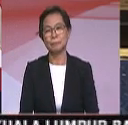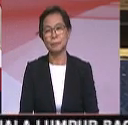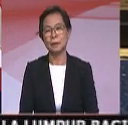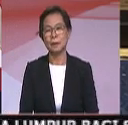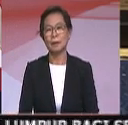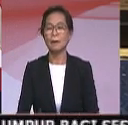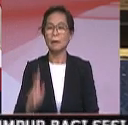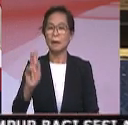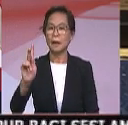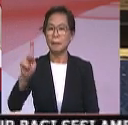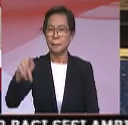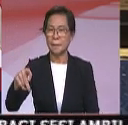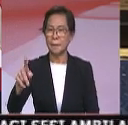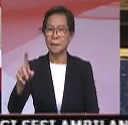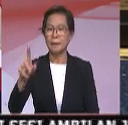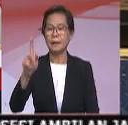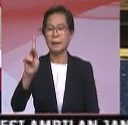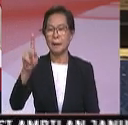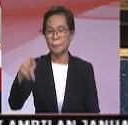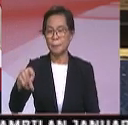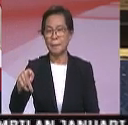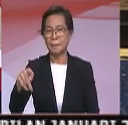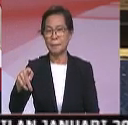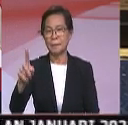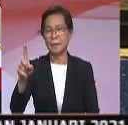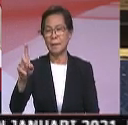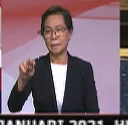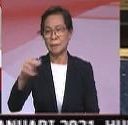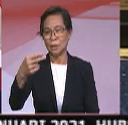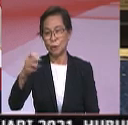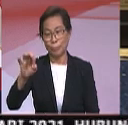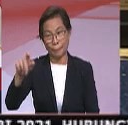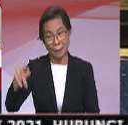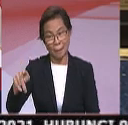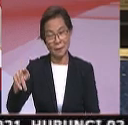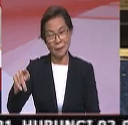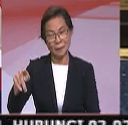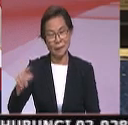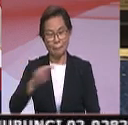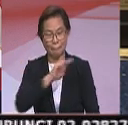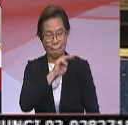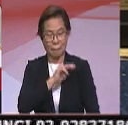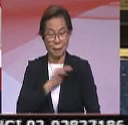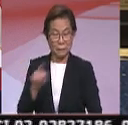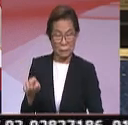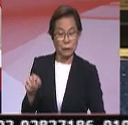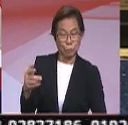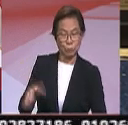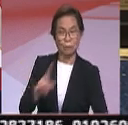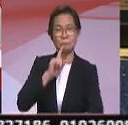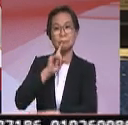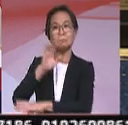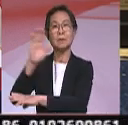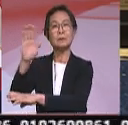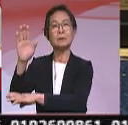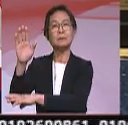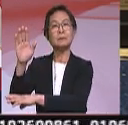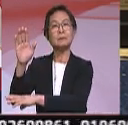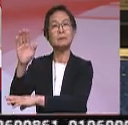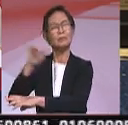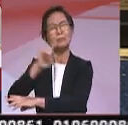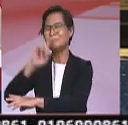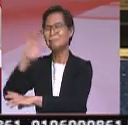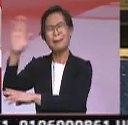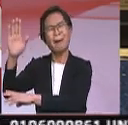Kementerian Perdagangan Dalam Negeri dan Hal Ehwal Pengguna KPDN HEP telah memberikan jaminan